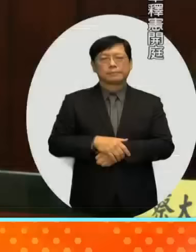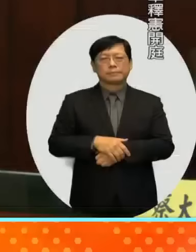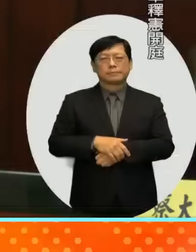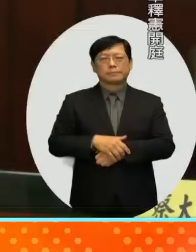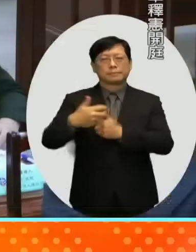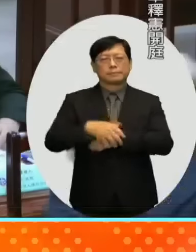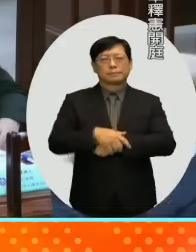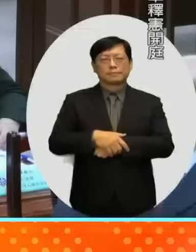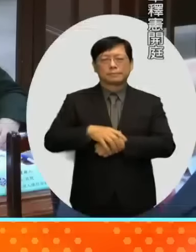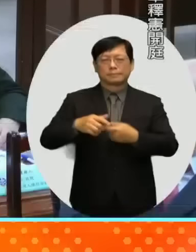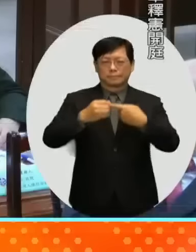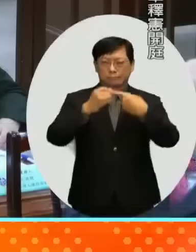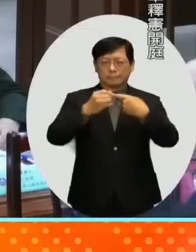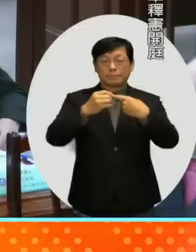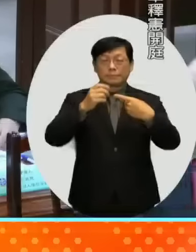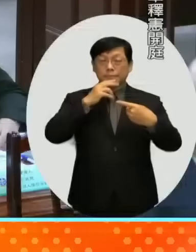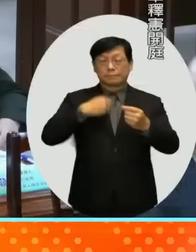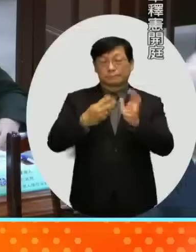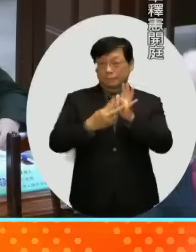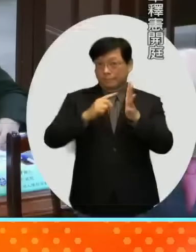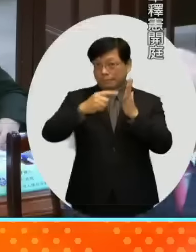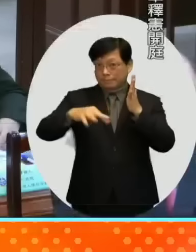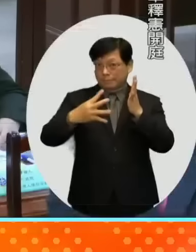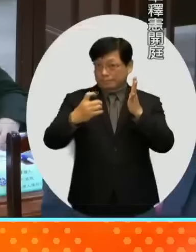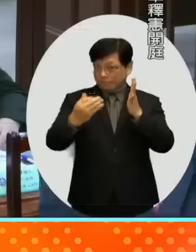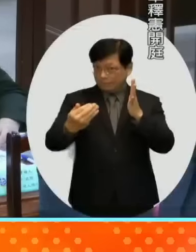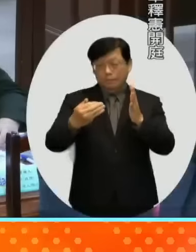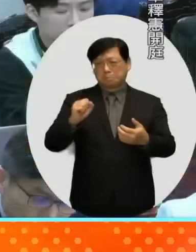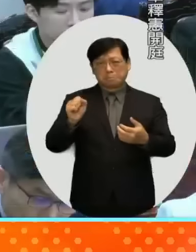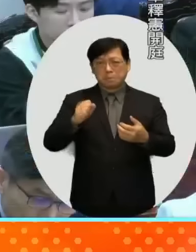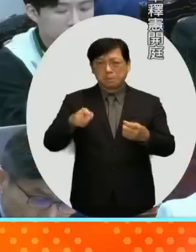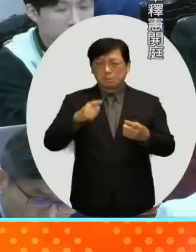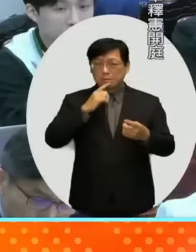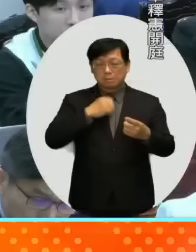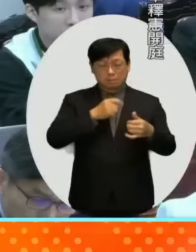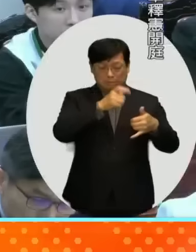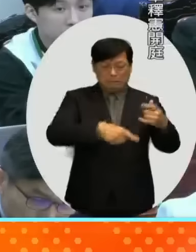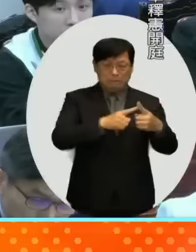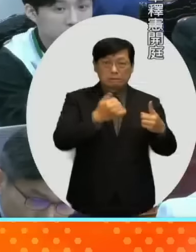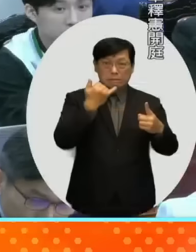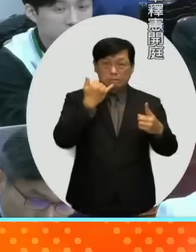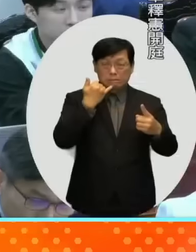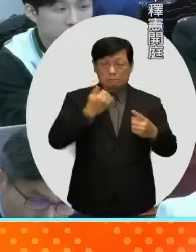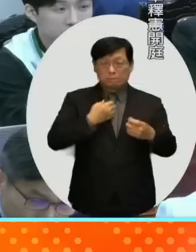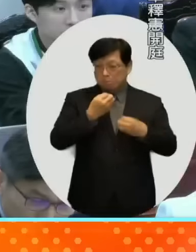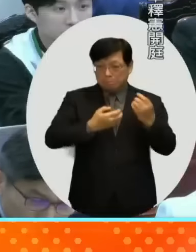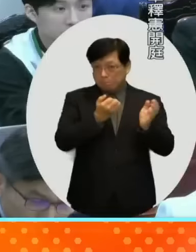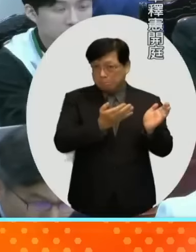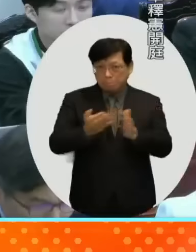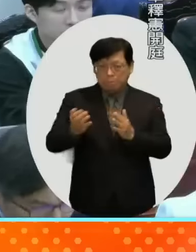它是一个重要时刻了。他要告诉在野党，就是说我觉得你够了好不好，你不要再以为你是代表